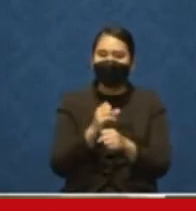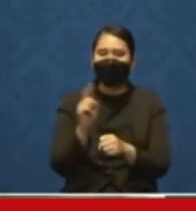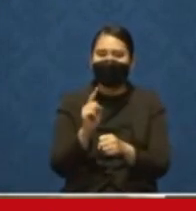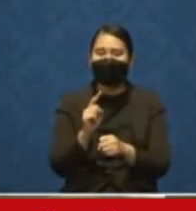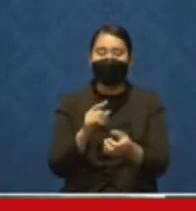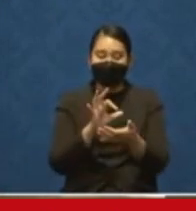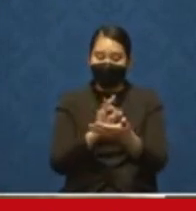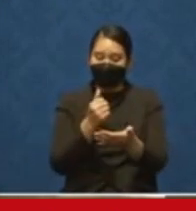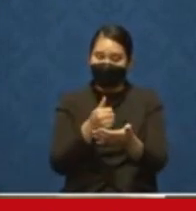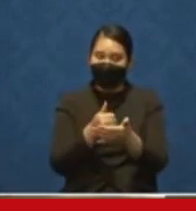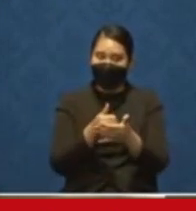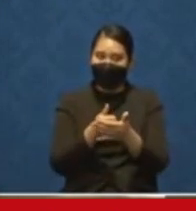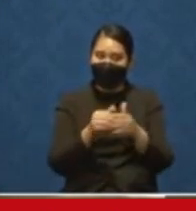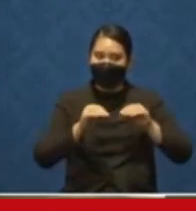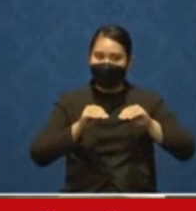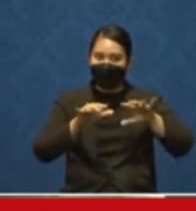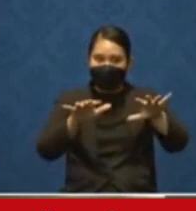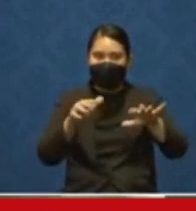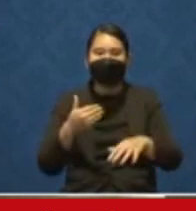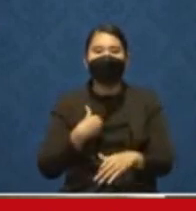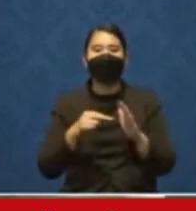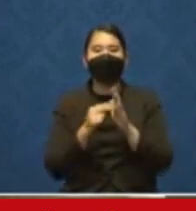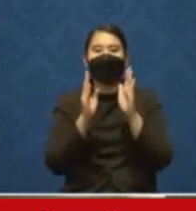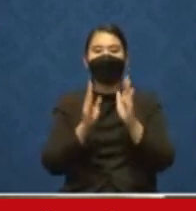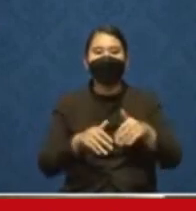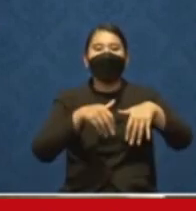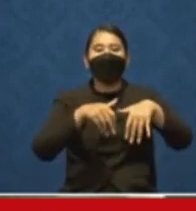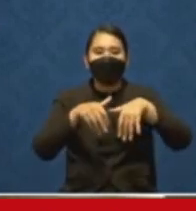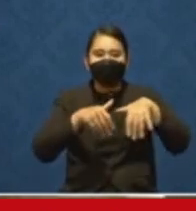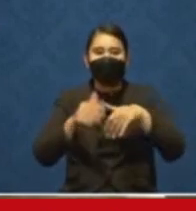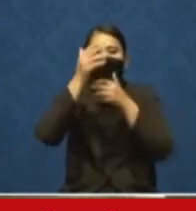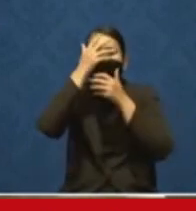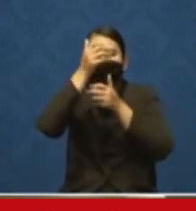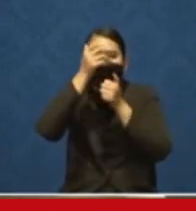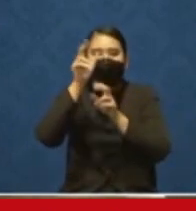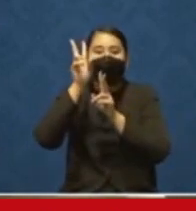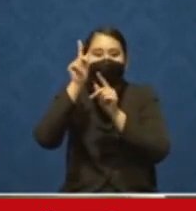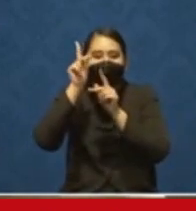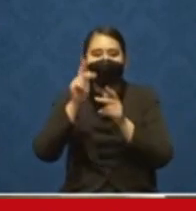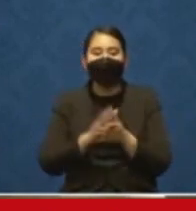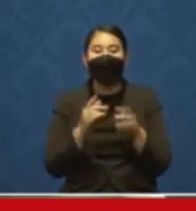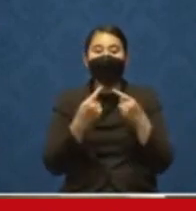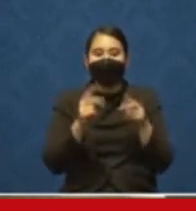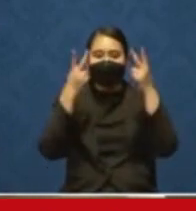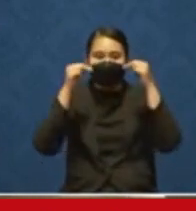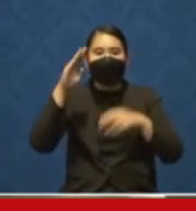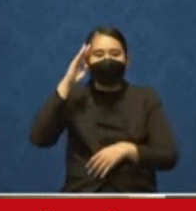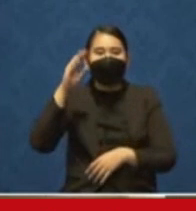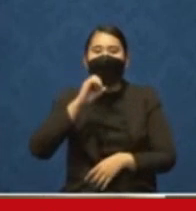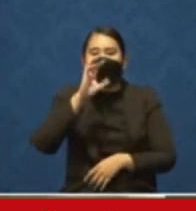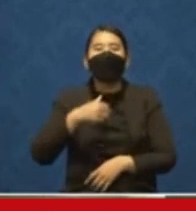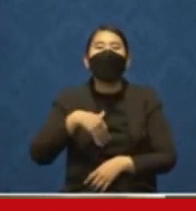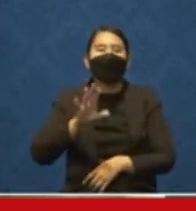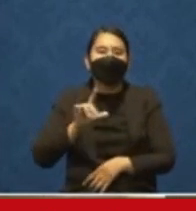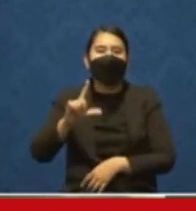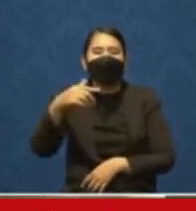เรื่องใหญ่เท่าฟ้านี่ประชาชนสนใจมากตัดสินไม่ตัดสินคดีแชร์กันว่อนเลยแพ้เขาแล้วแพ้